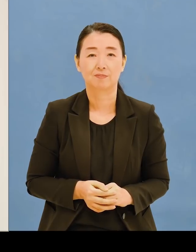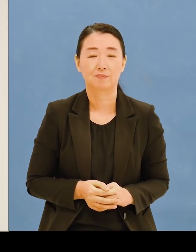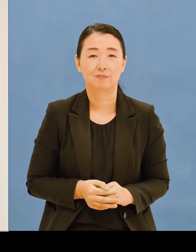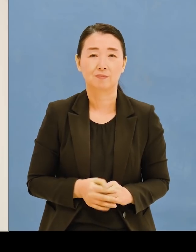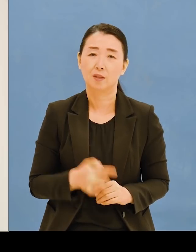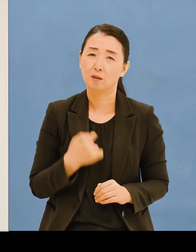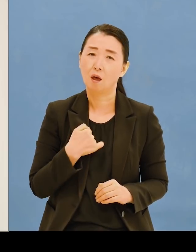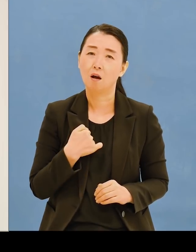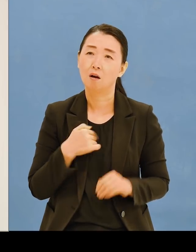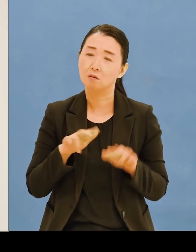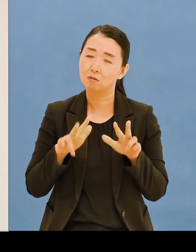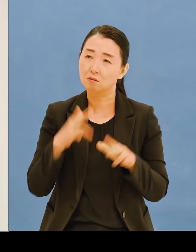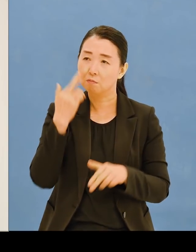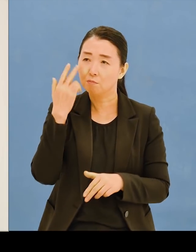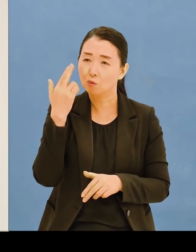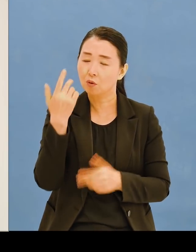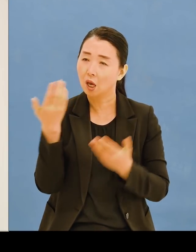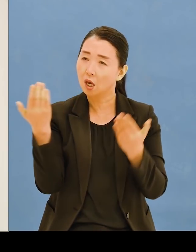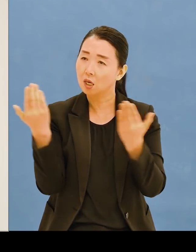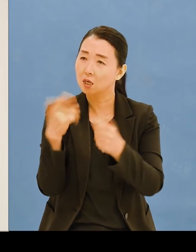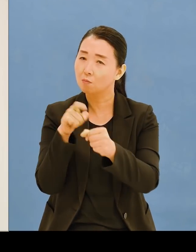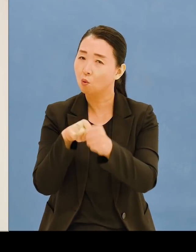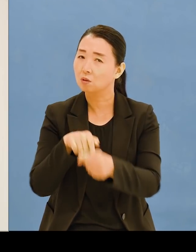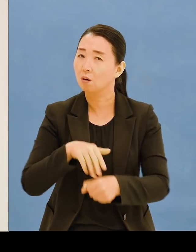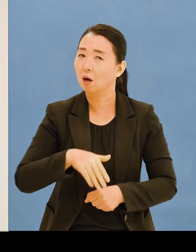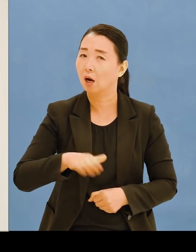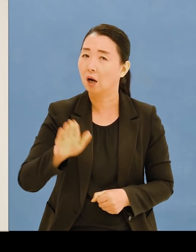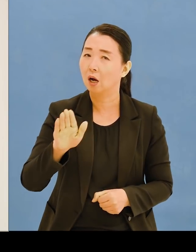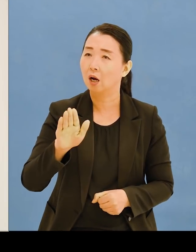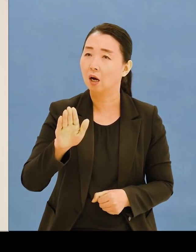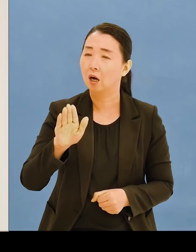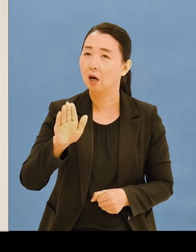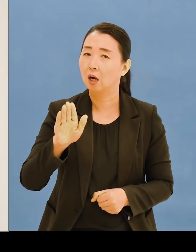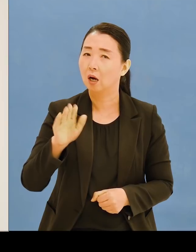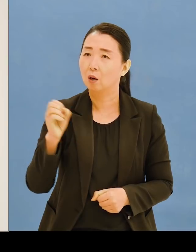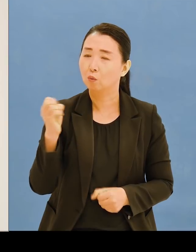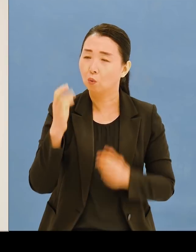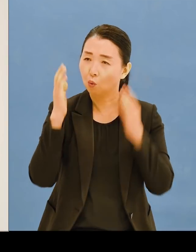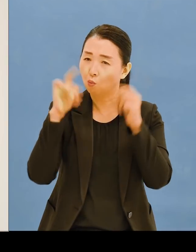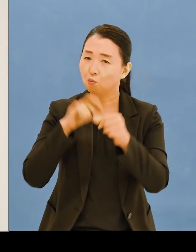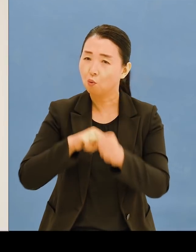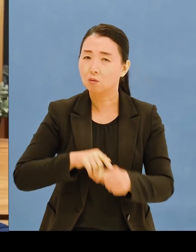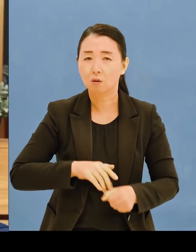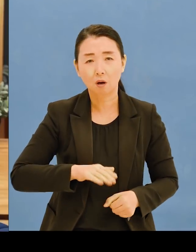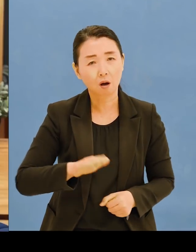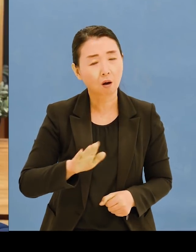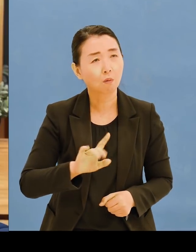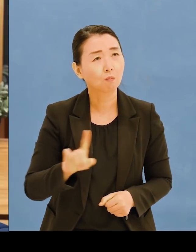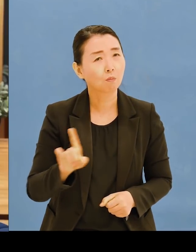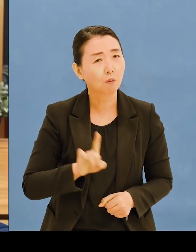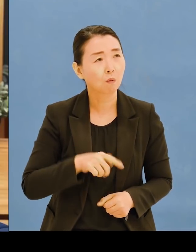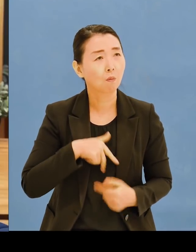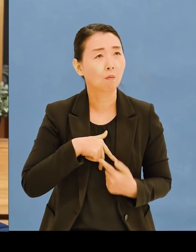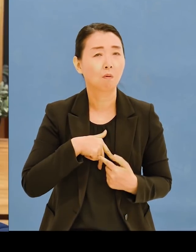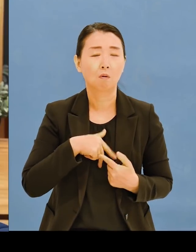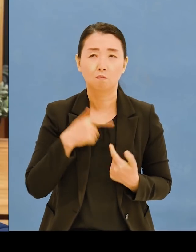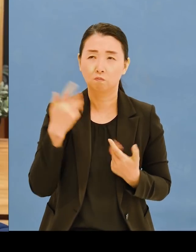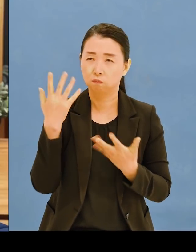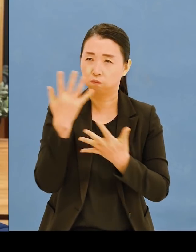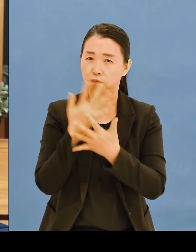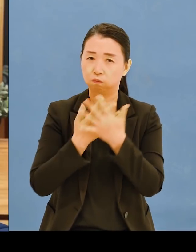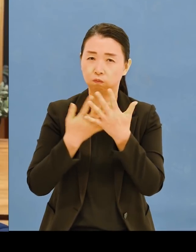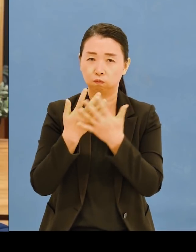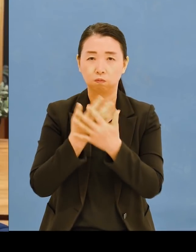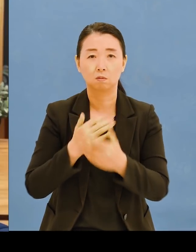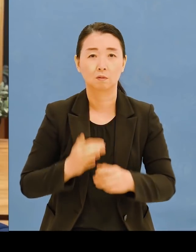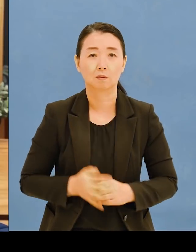그 내가 지금 미국에 일을 하러 온 건지 아니면은 공부를 하러 온 건지 이 정체성이 모호한